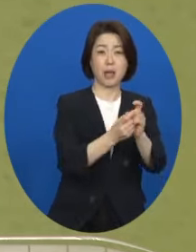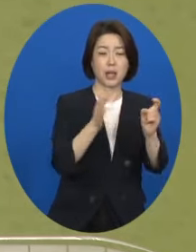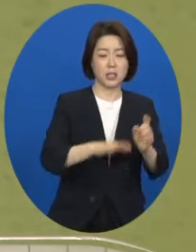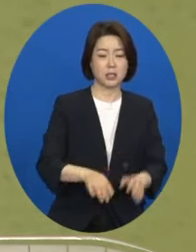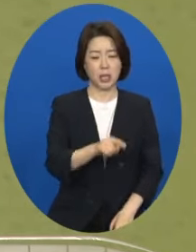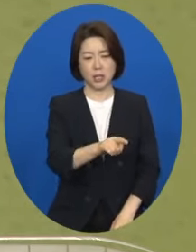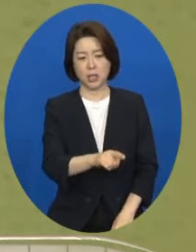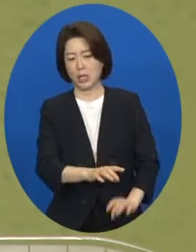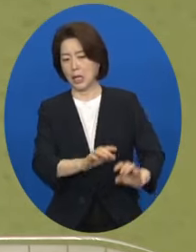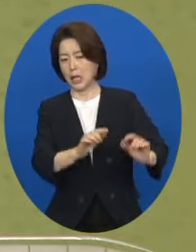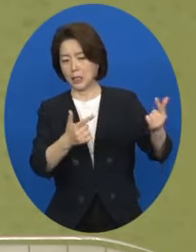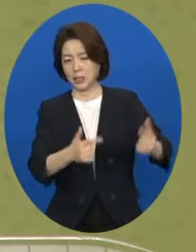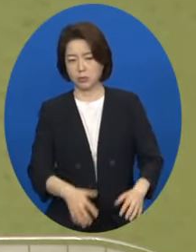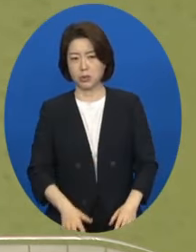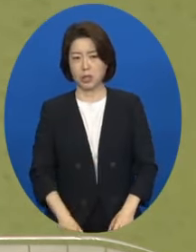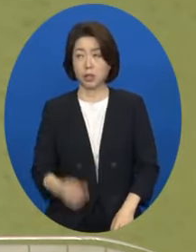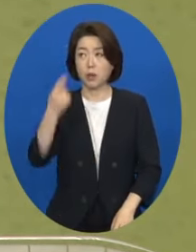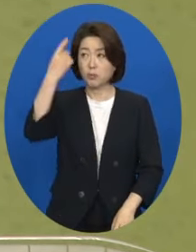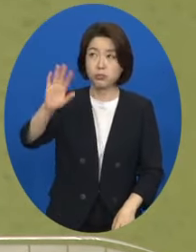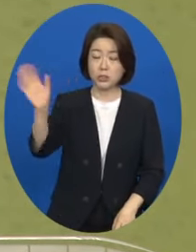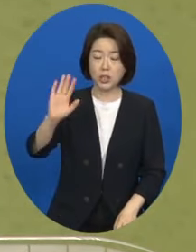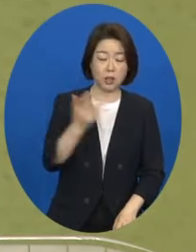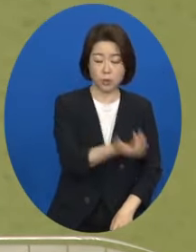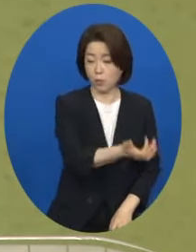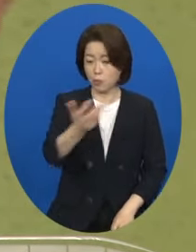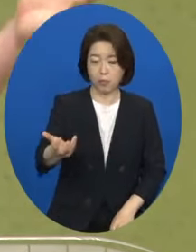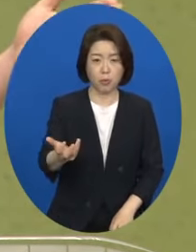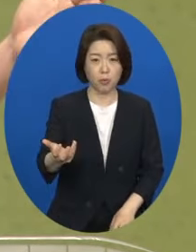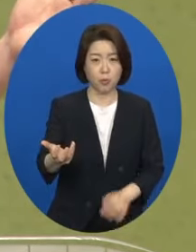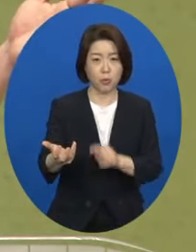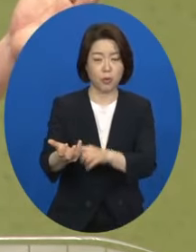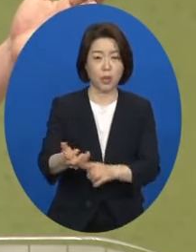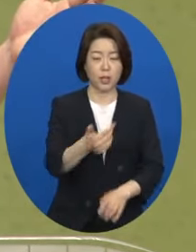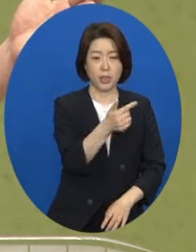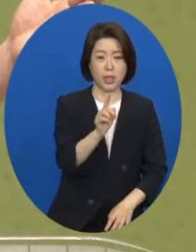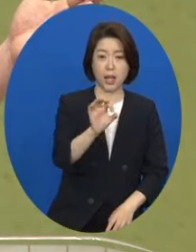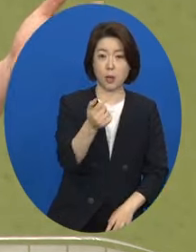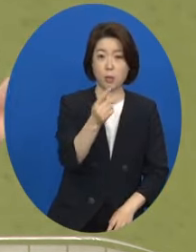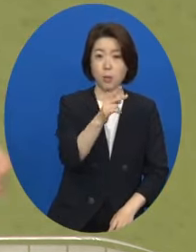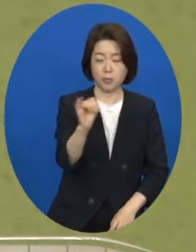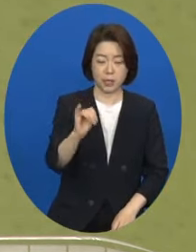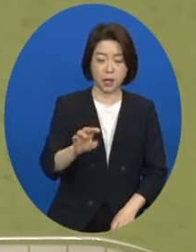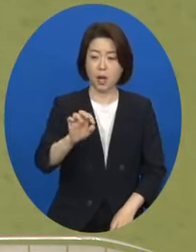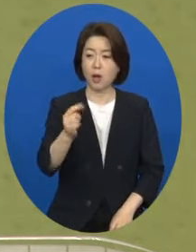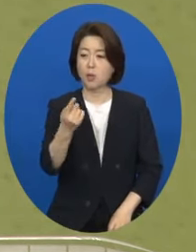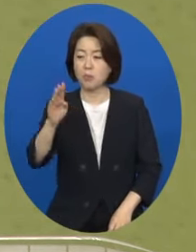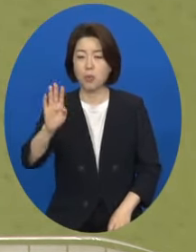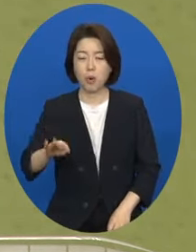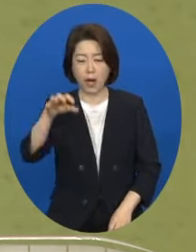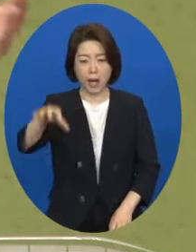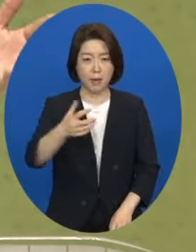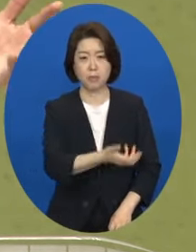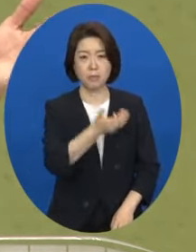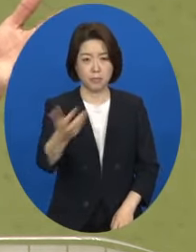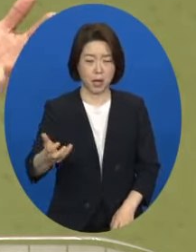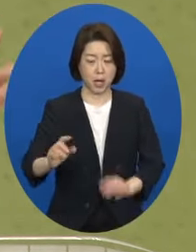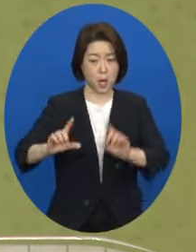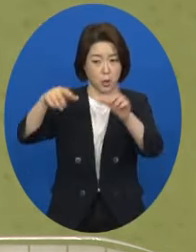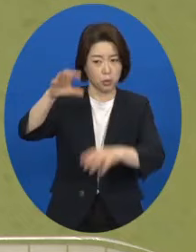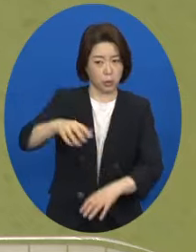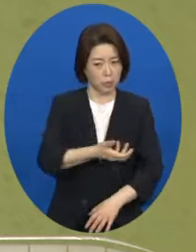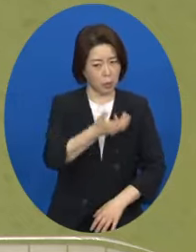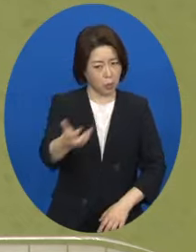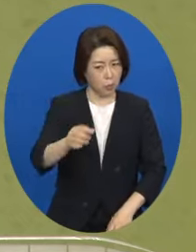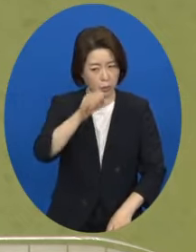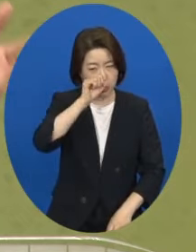여기는 아닌가 보다 하고 그냥 물어보지도 않고 어디로 가냐면 모압으로, 동편으로 이사갑니다. 이상하게 이 동편이 별로 좋지 않은 것 같아요.